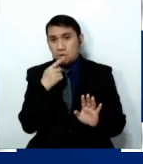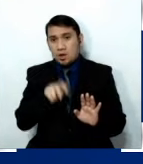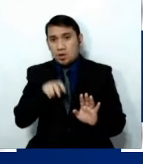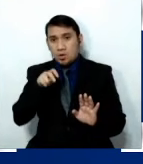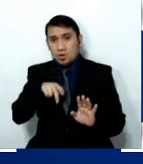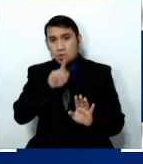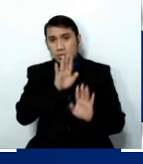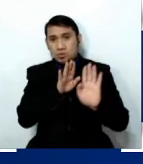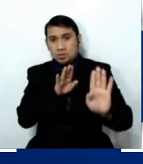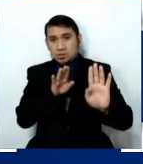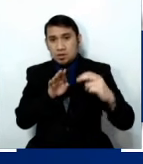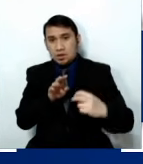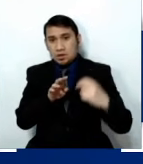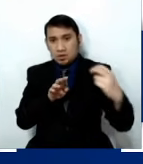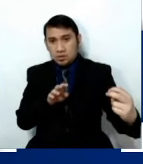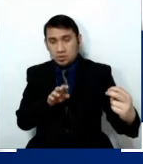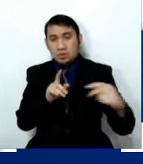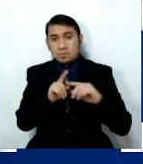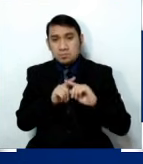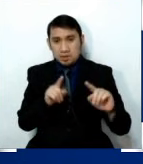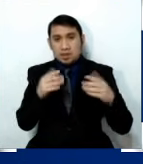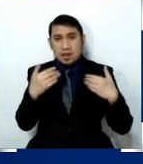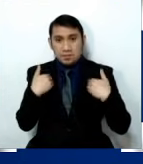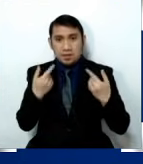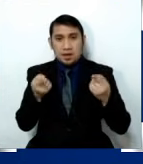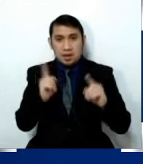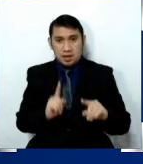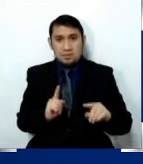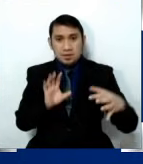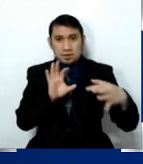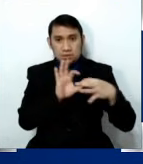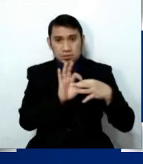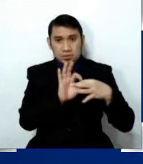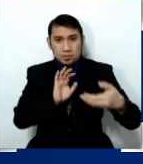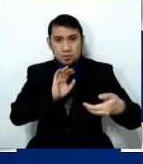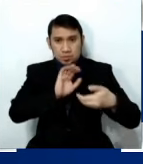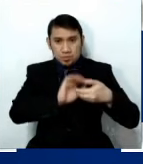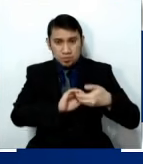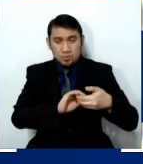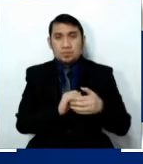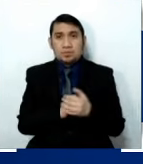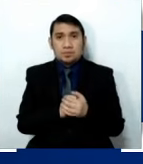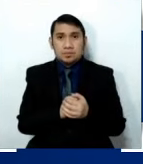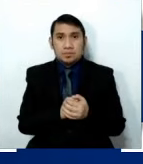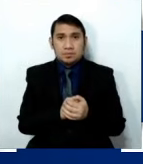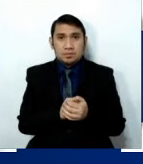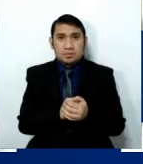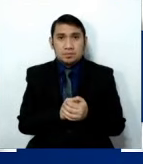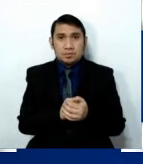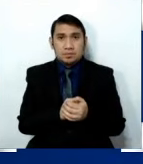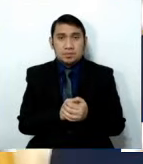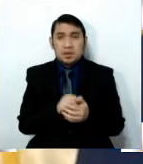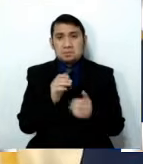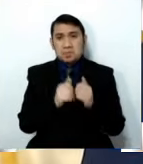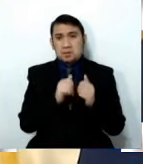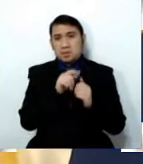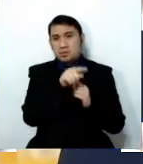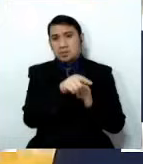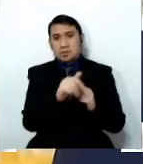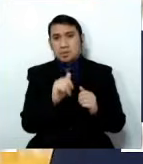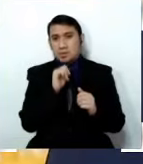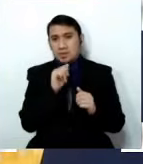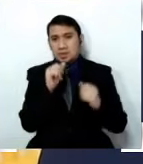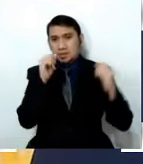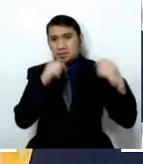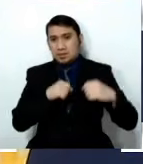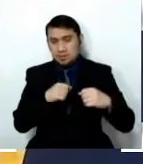merong basta't mag-unify in the end. Hindi lang reluctance yung naramdaman ko para may resistance.